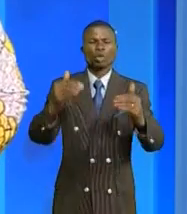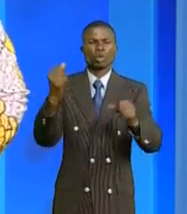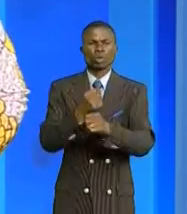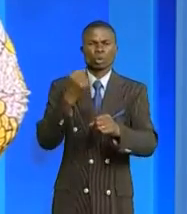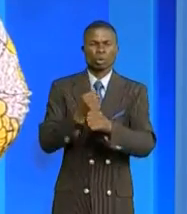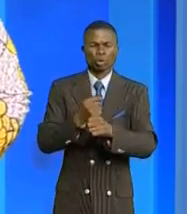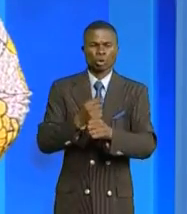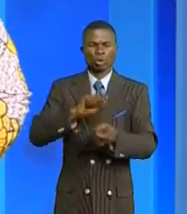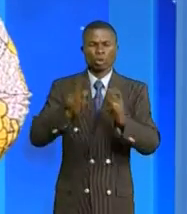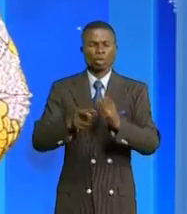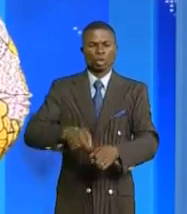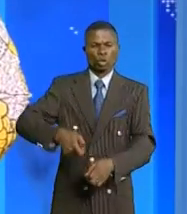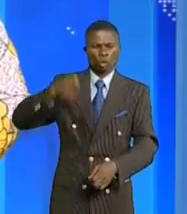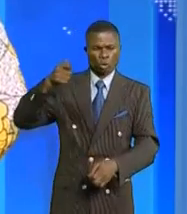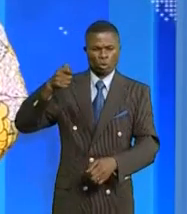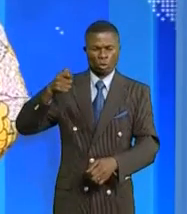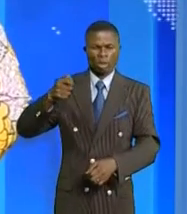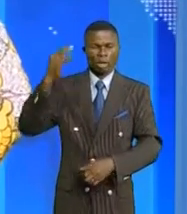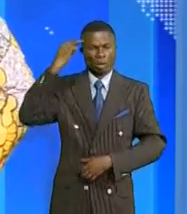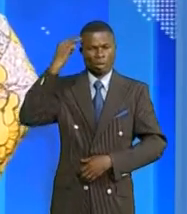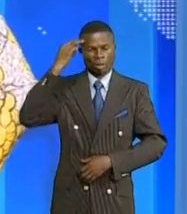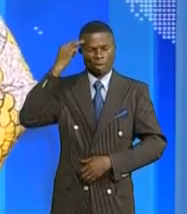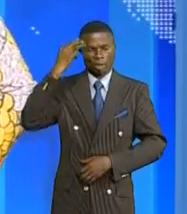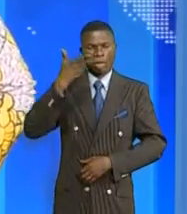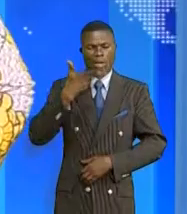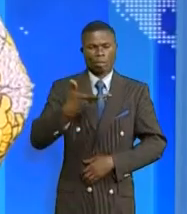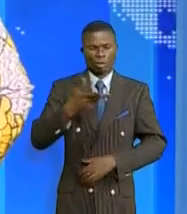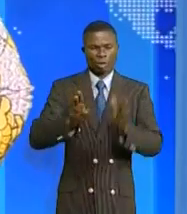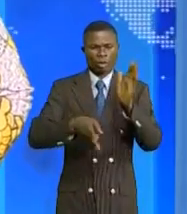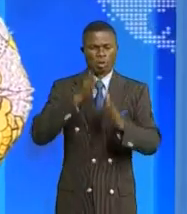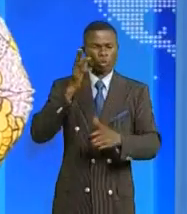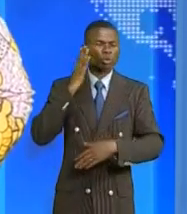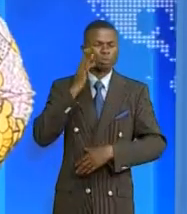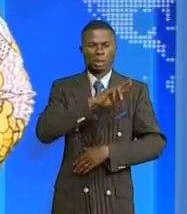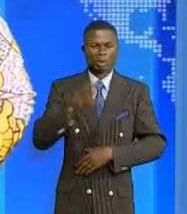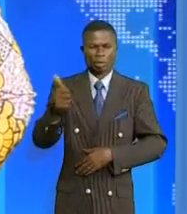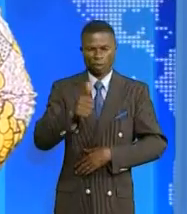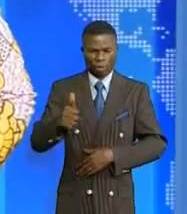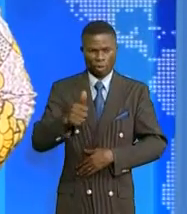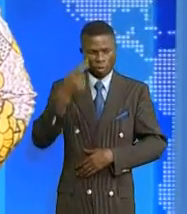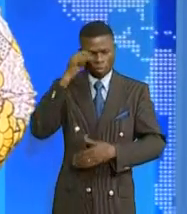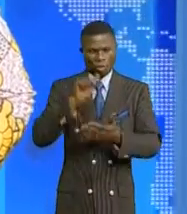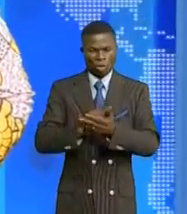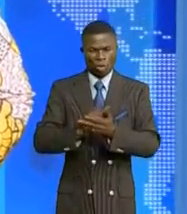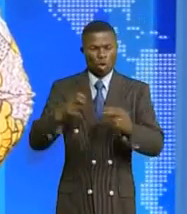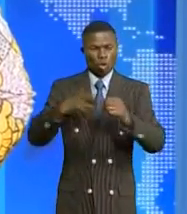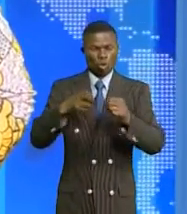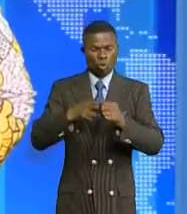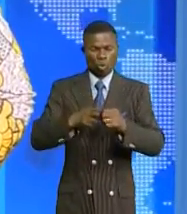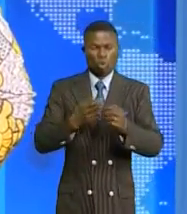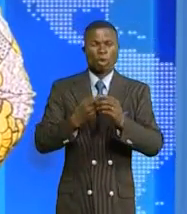de modernisation de la sous-station Massina le mercredi 12 mai 2021. À cet effet, la fourniture de